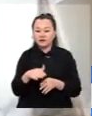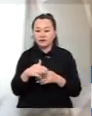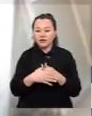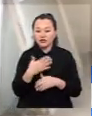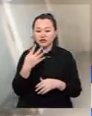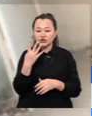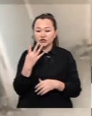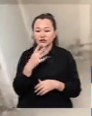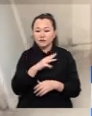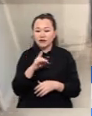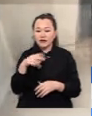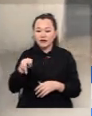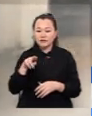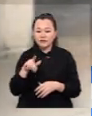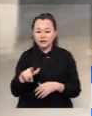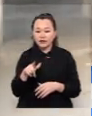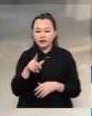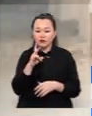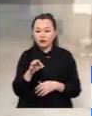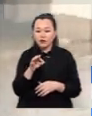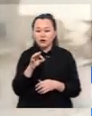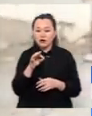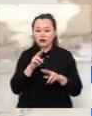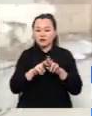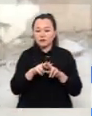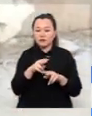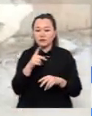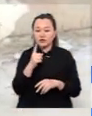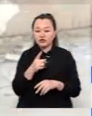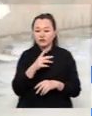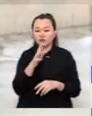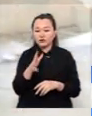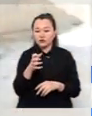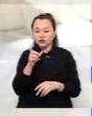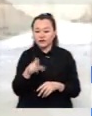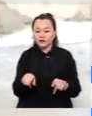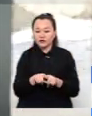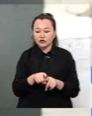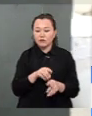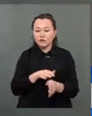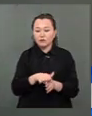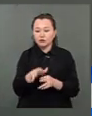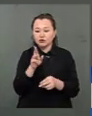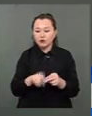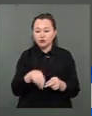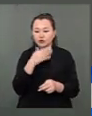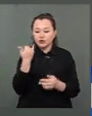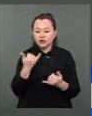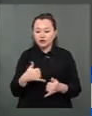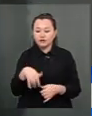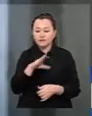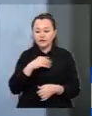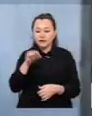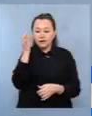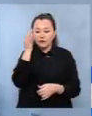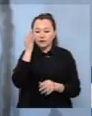почти 4 миллиарда тенге. Но колонию на 1500 человек так и не достроили. Теперь нам о ней